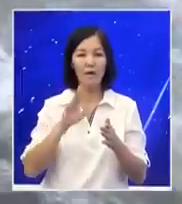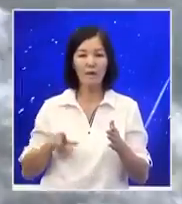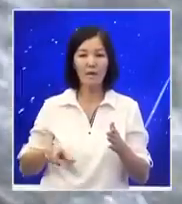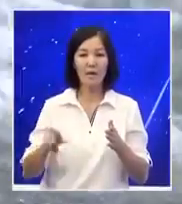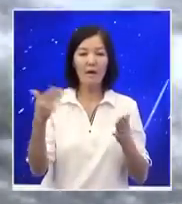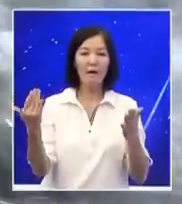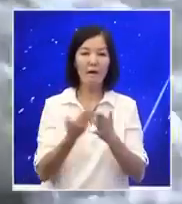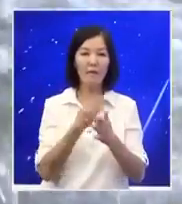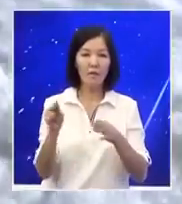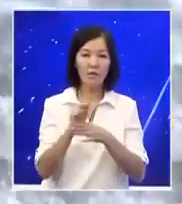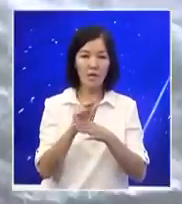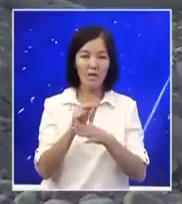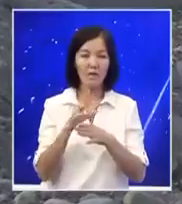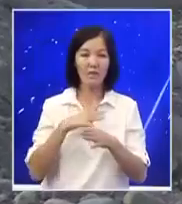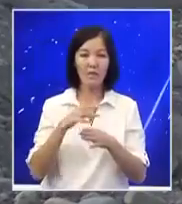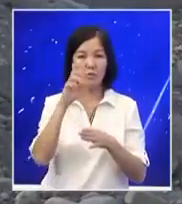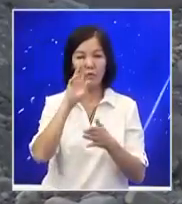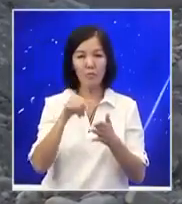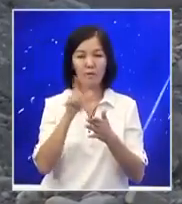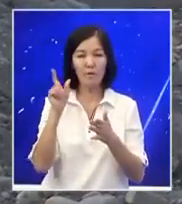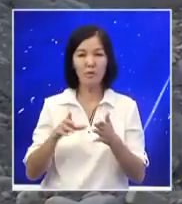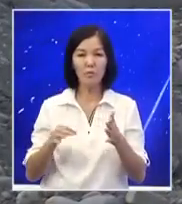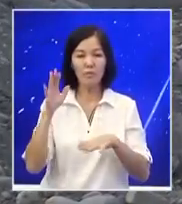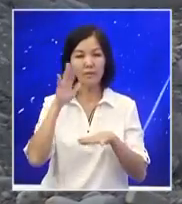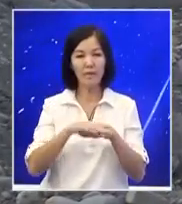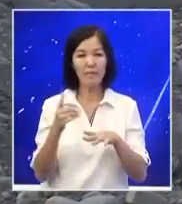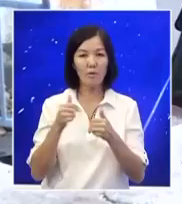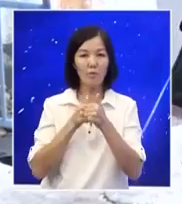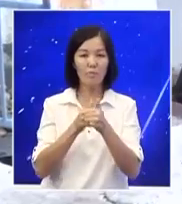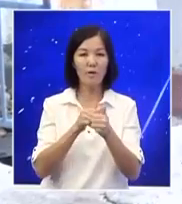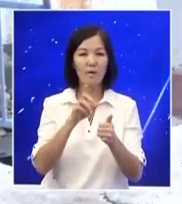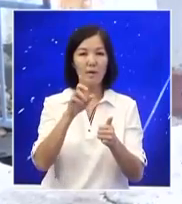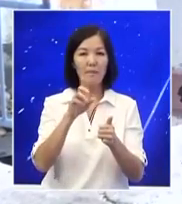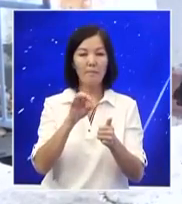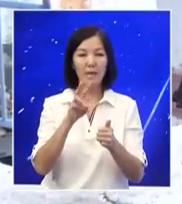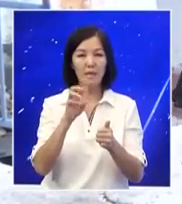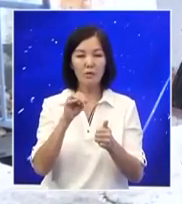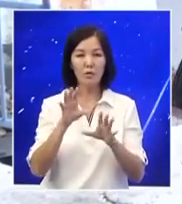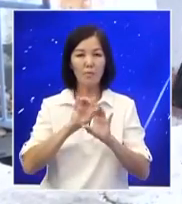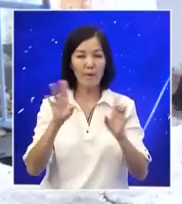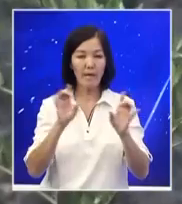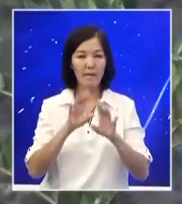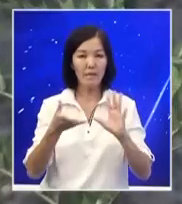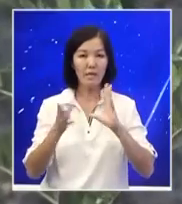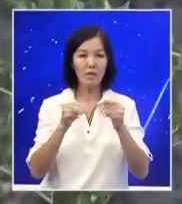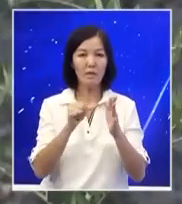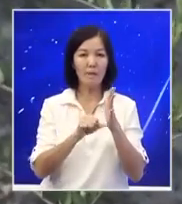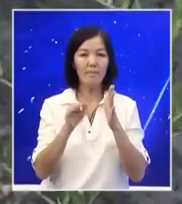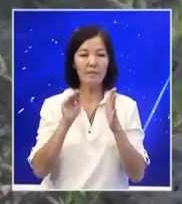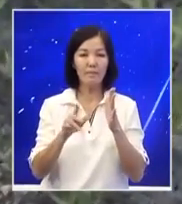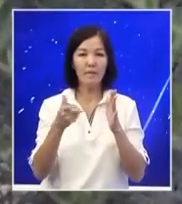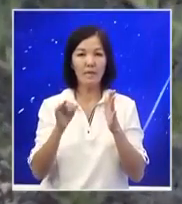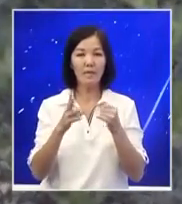қайта жаңғыртылды. Бұл туралы үкімет басшысына облыс әкімінің орынбасары Серік Мелісұлы баяндады. Жалпы 60 мың гектар